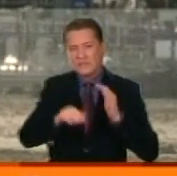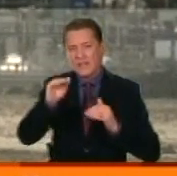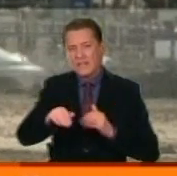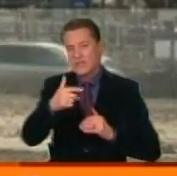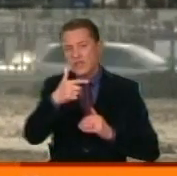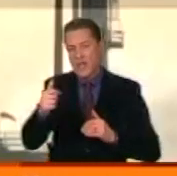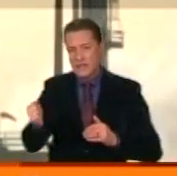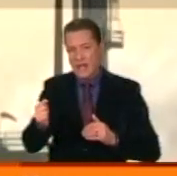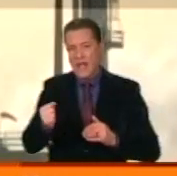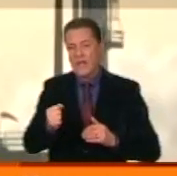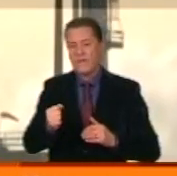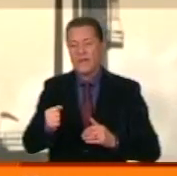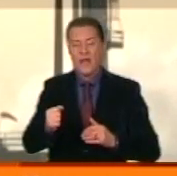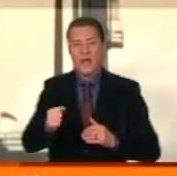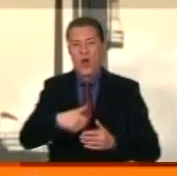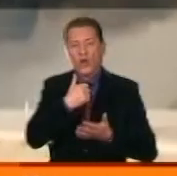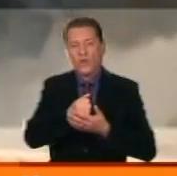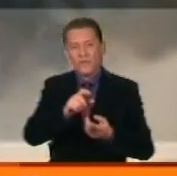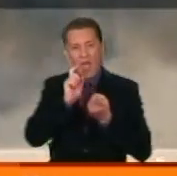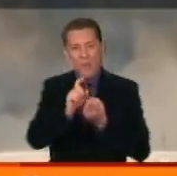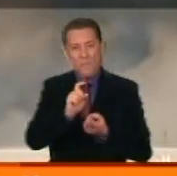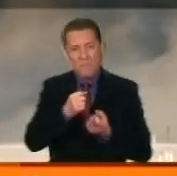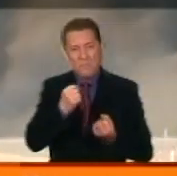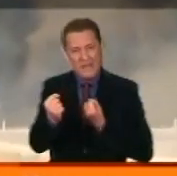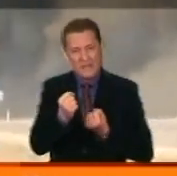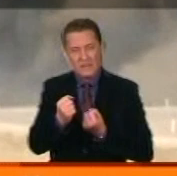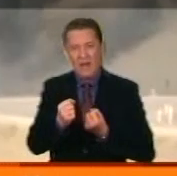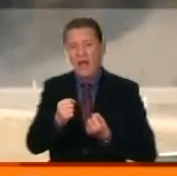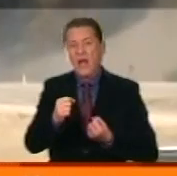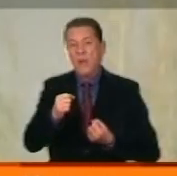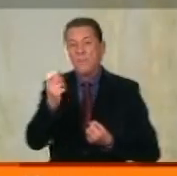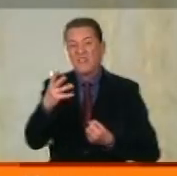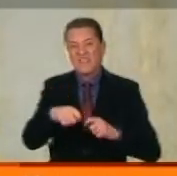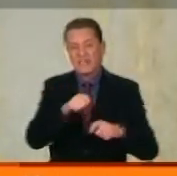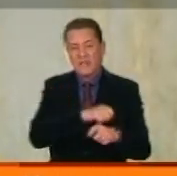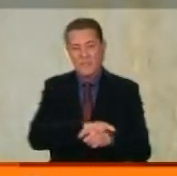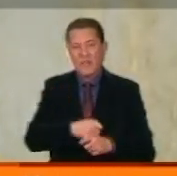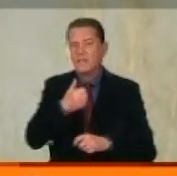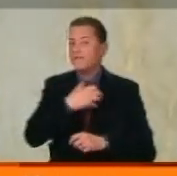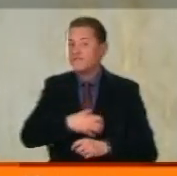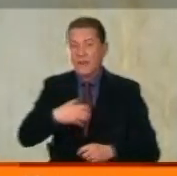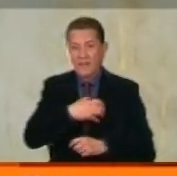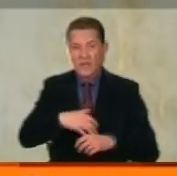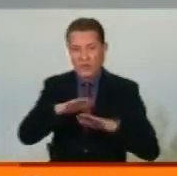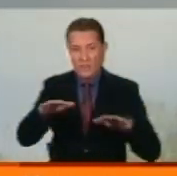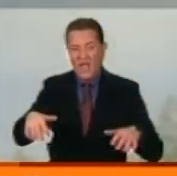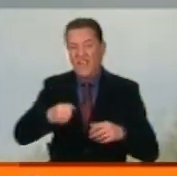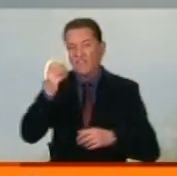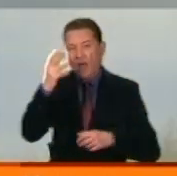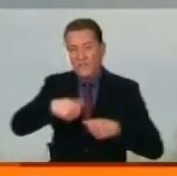Попереду вогнеборців головна битва. Полум'я вирує за 15 кілометрів від стратегічних об'єктів